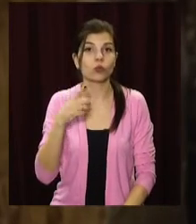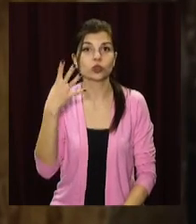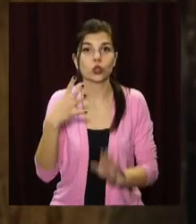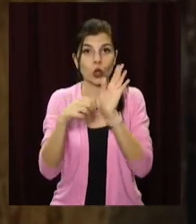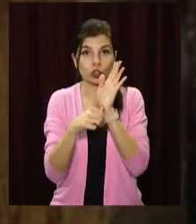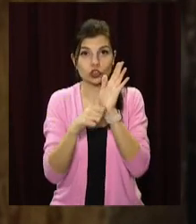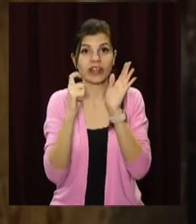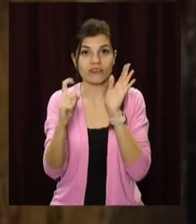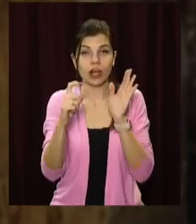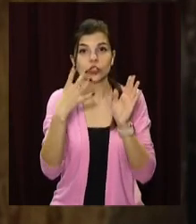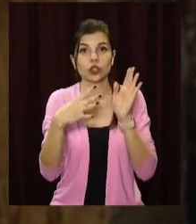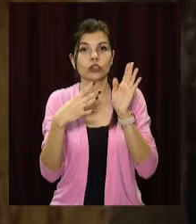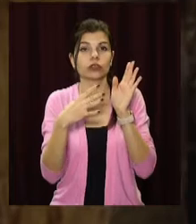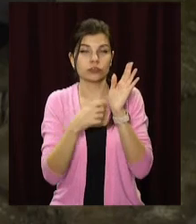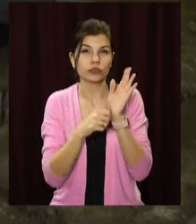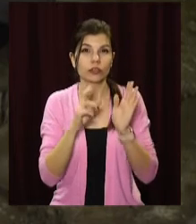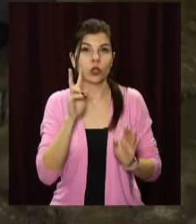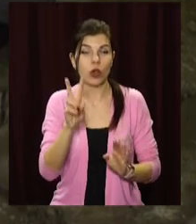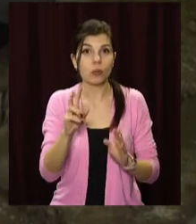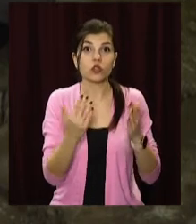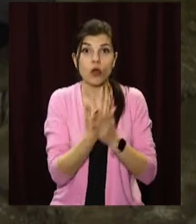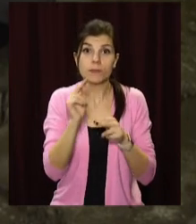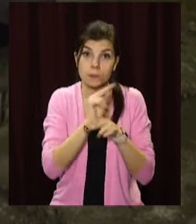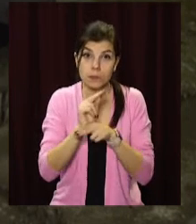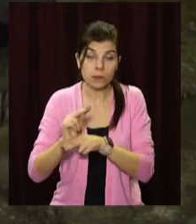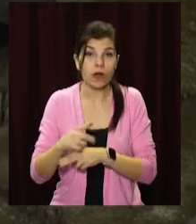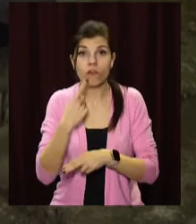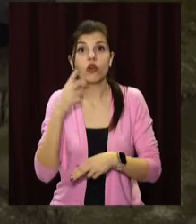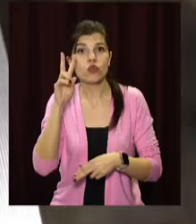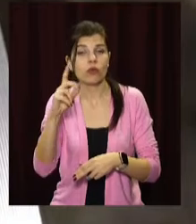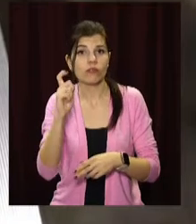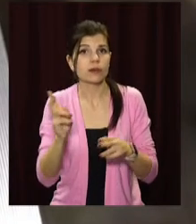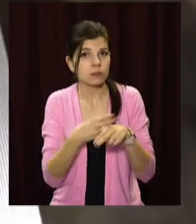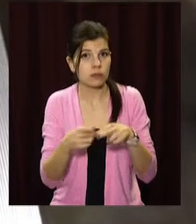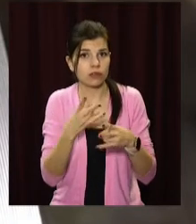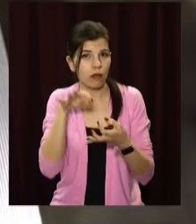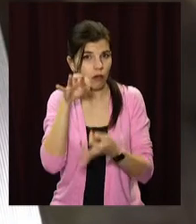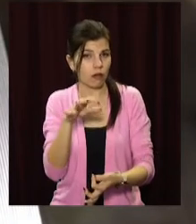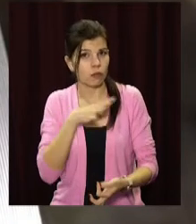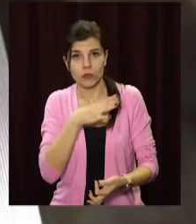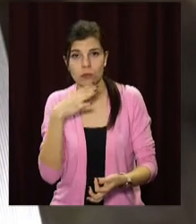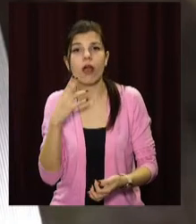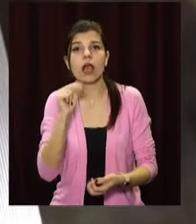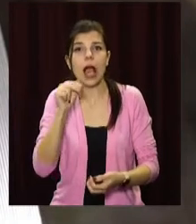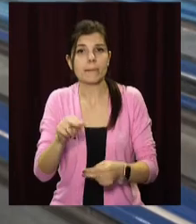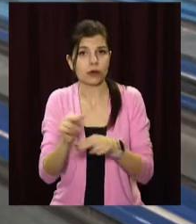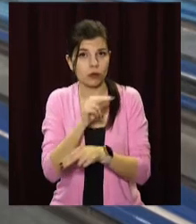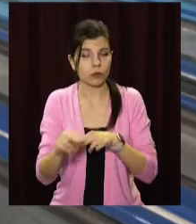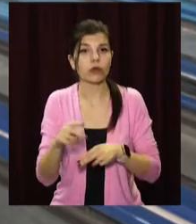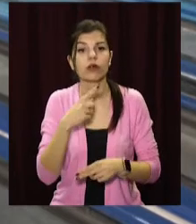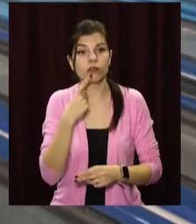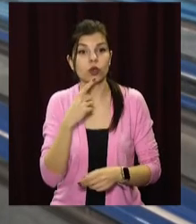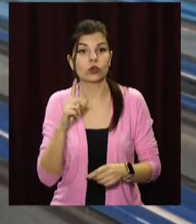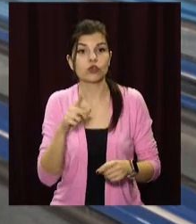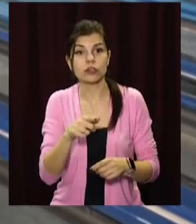6 тролейбусів. План на поточний рік – оновити понад 4 десятки тролейбусів і трамваїв. На будь-який капремонт, кажуть на комунальному